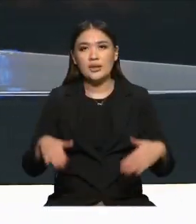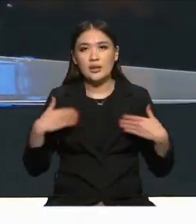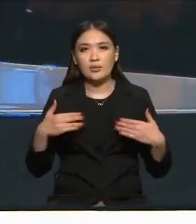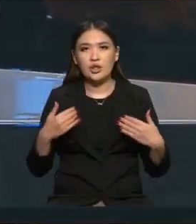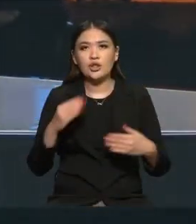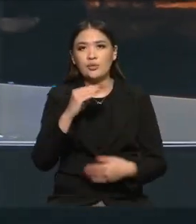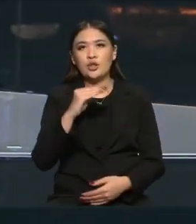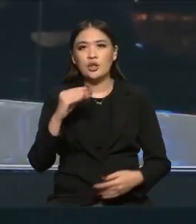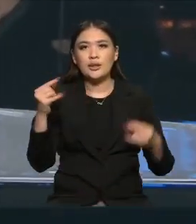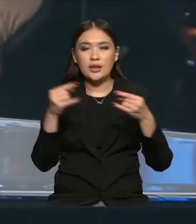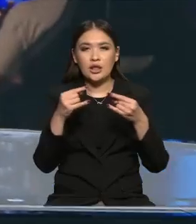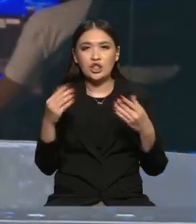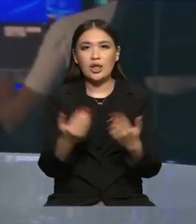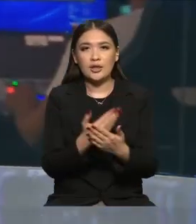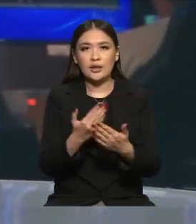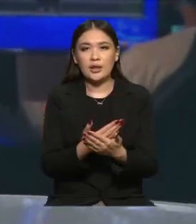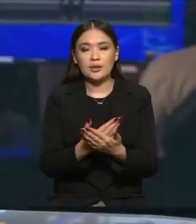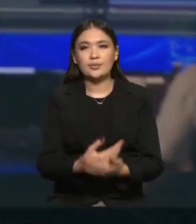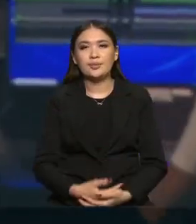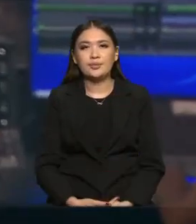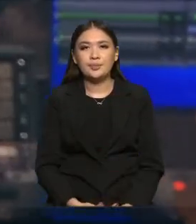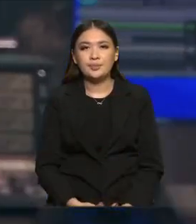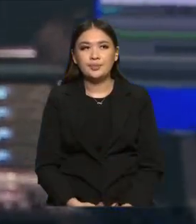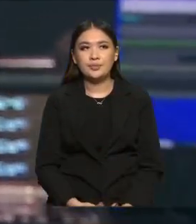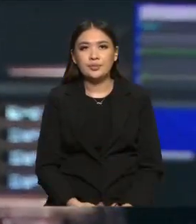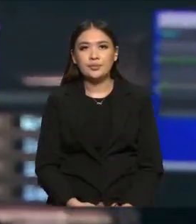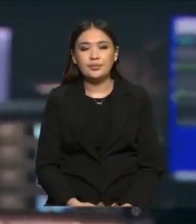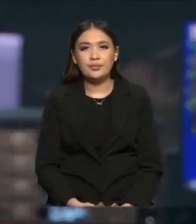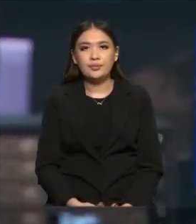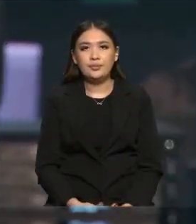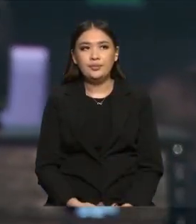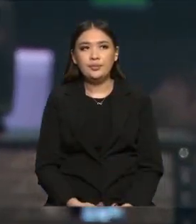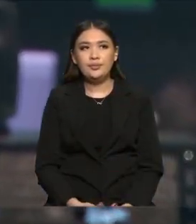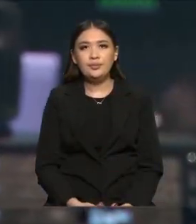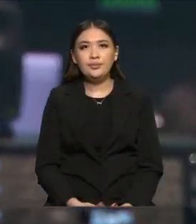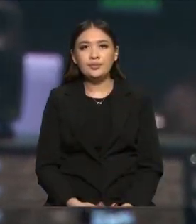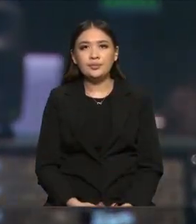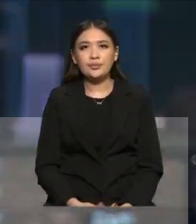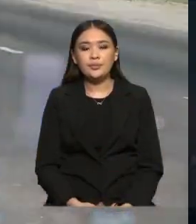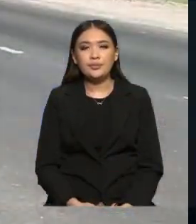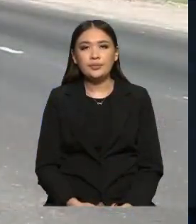сәлеметсіздер ме? Жібек жол телеарнасында жаңалықтар, студияда Айгүл Әбілқалиева, сурда аудармашы Жансұлу Ерланқызы.